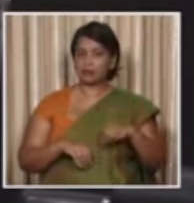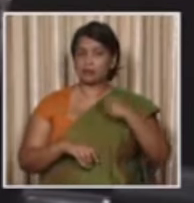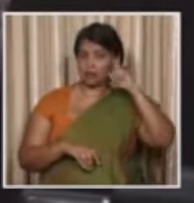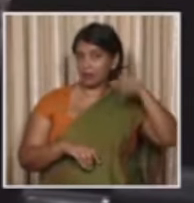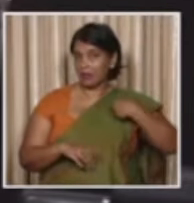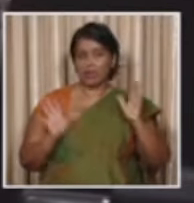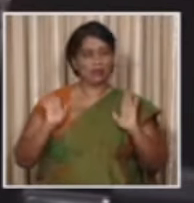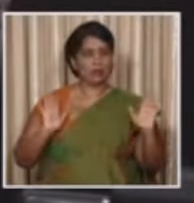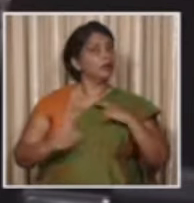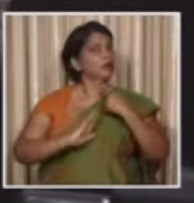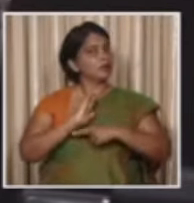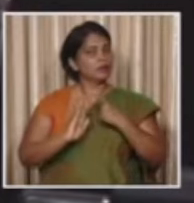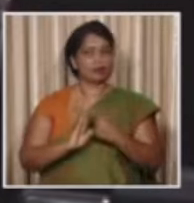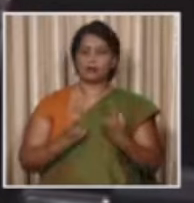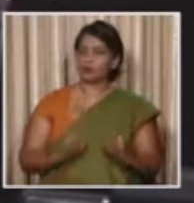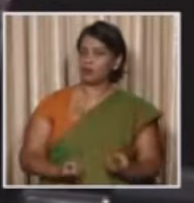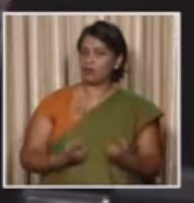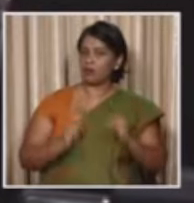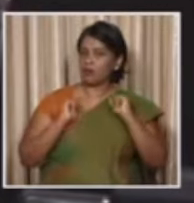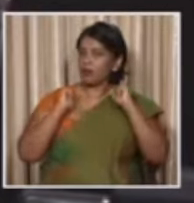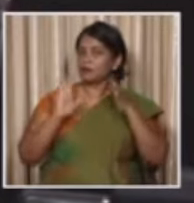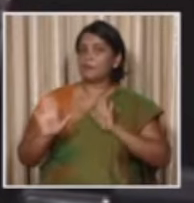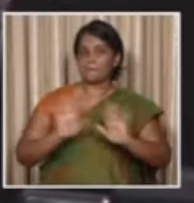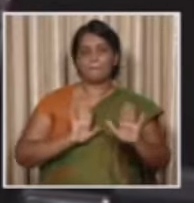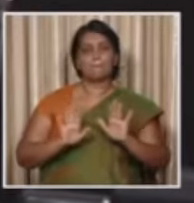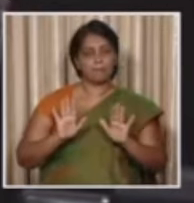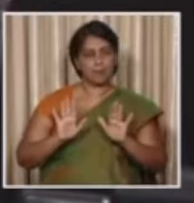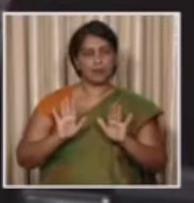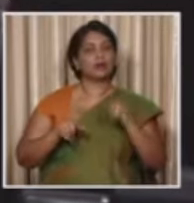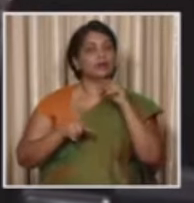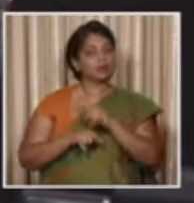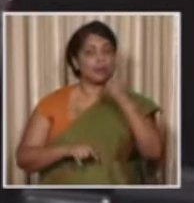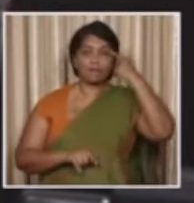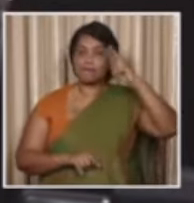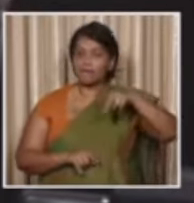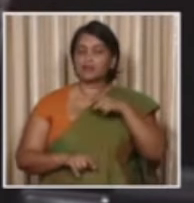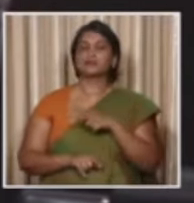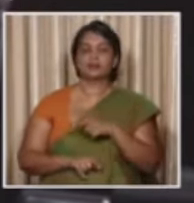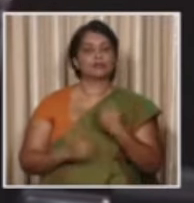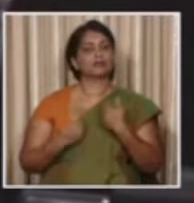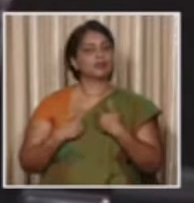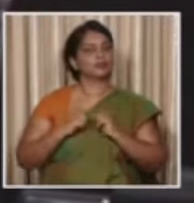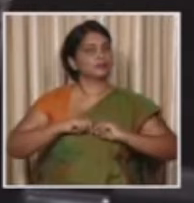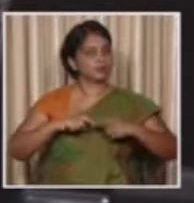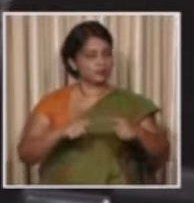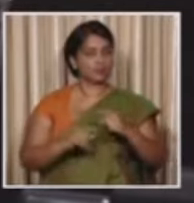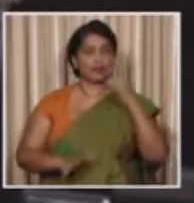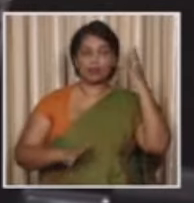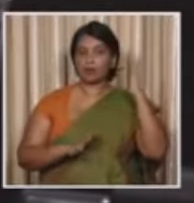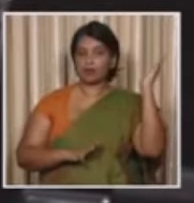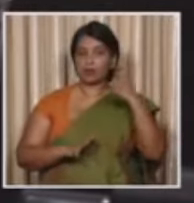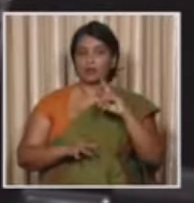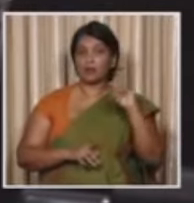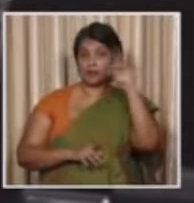විදියට නෙවෙයි රටේ අවශ්‍යතාවය බලලා හරියට හසුරුවයි කියලා. හොඳයි. ඉතින් ඒ විශ්වාසය ඇතුව තමයි අපි මේ කටයුත්ත කරේ. ලෝකේ